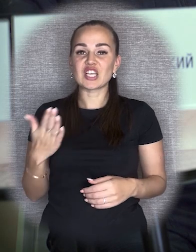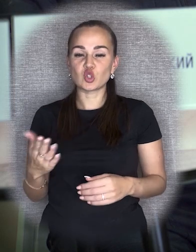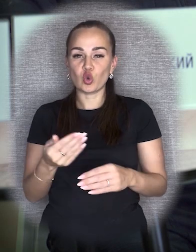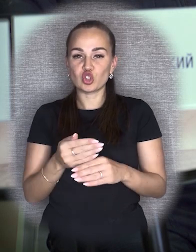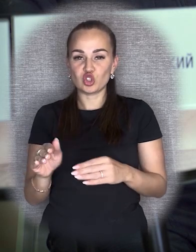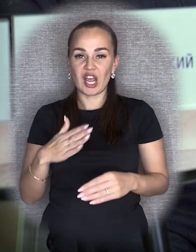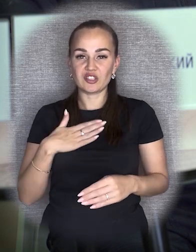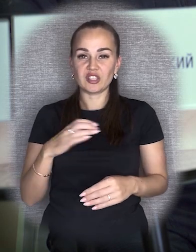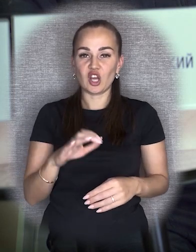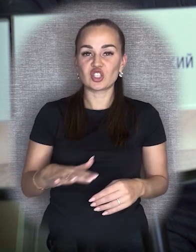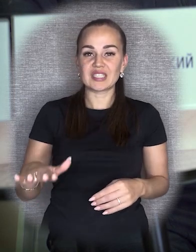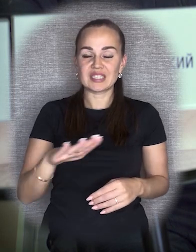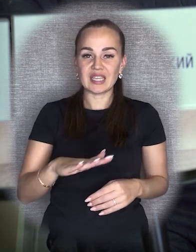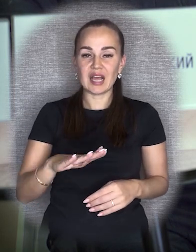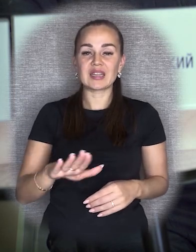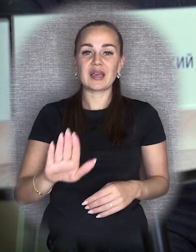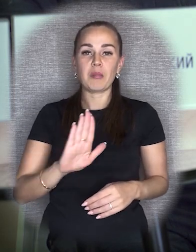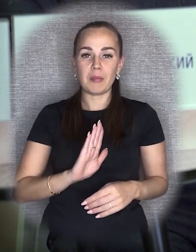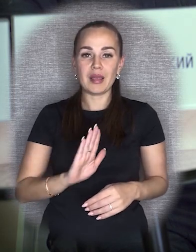были отобраны